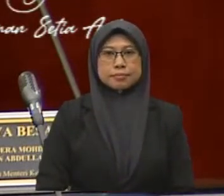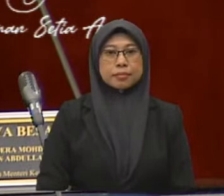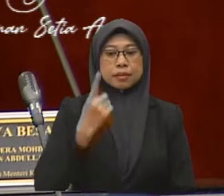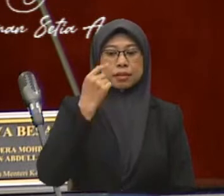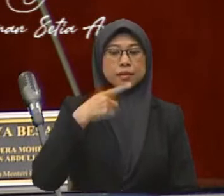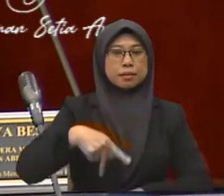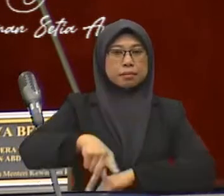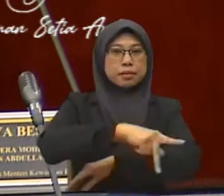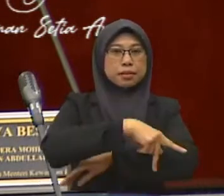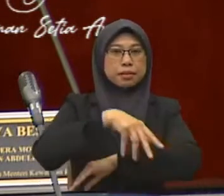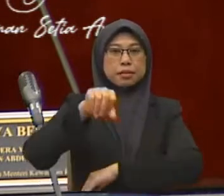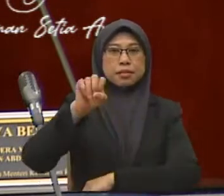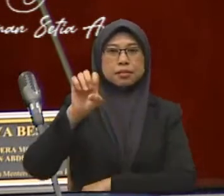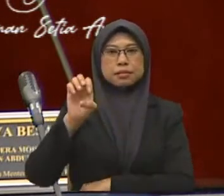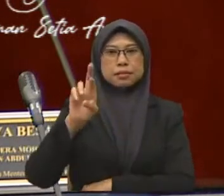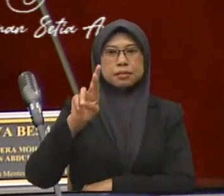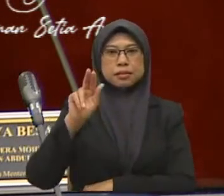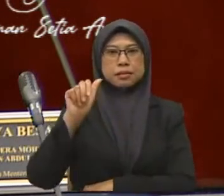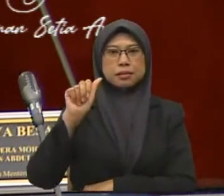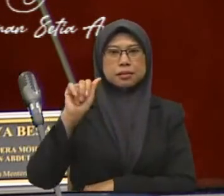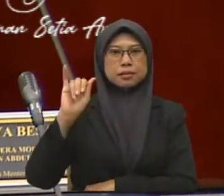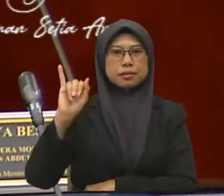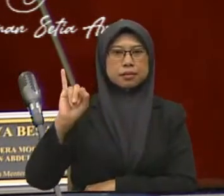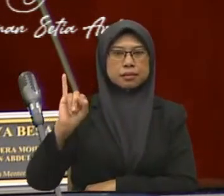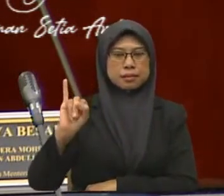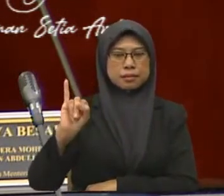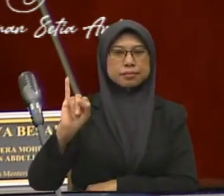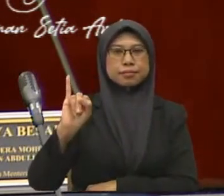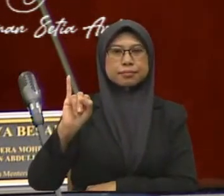Serai, okay,